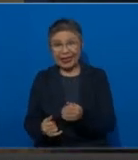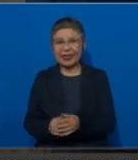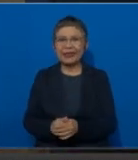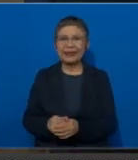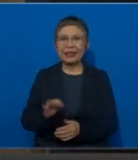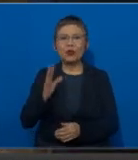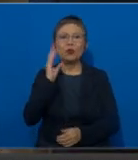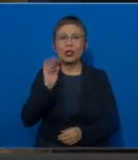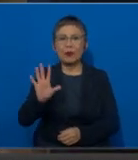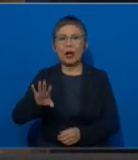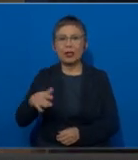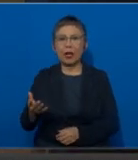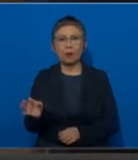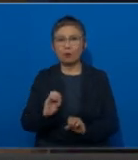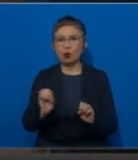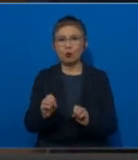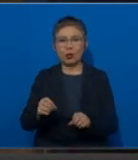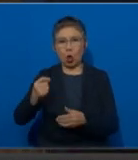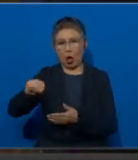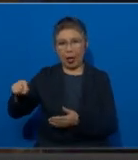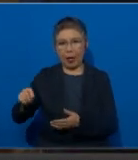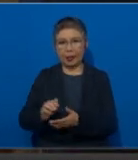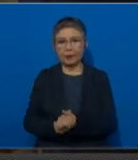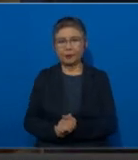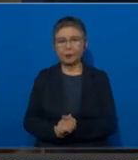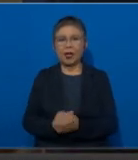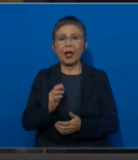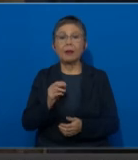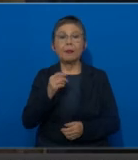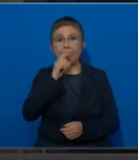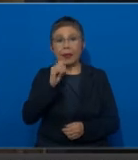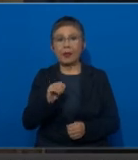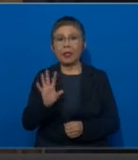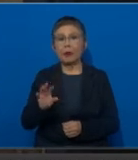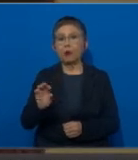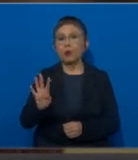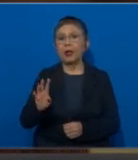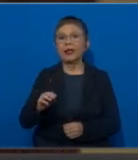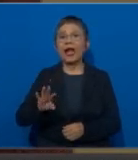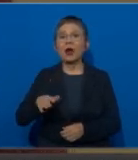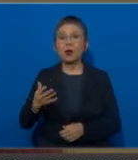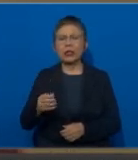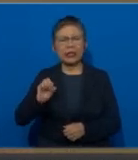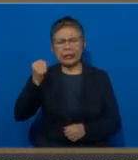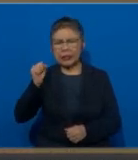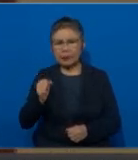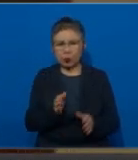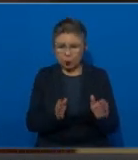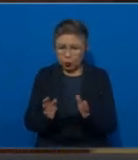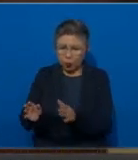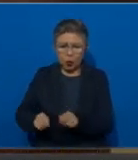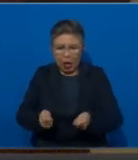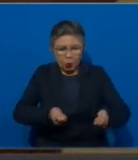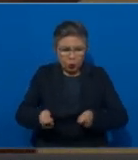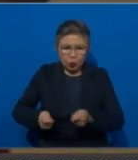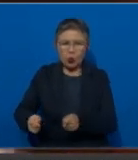5 tahun masih belum sekolah. Sementara Nawi 56 tahun sebagai orang tua tunggal sibuk menata dan membersihkan rumah